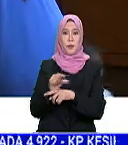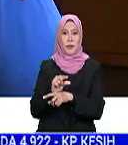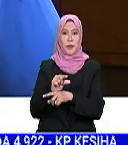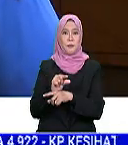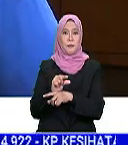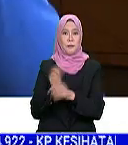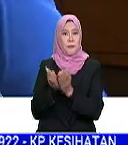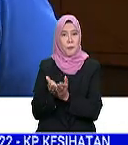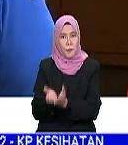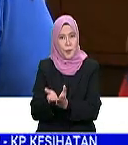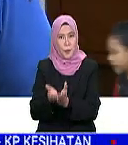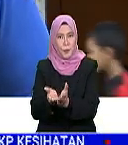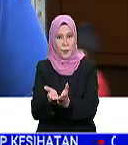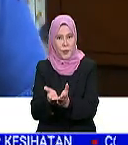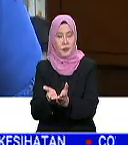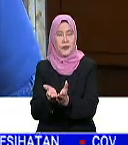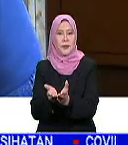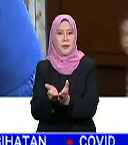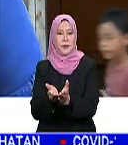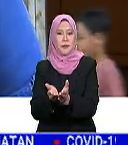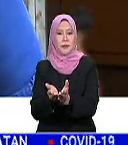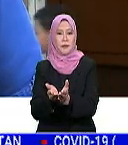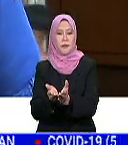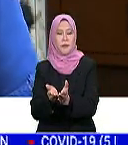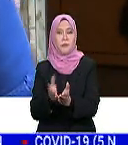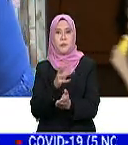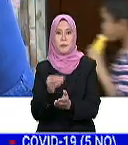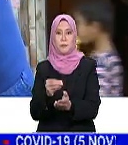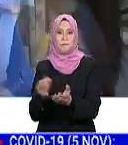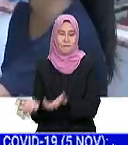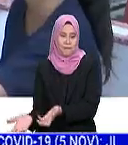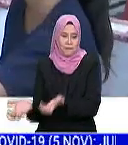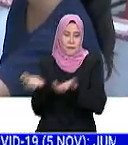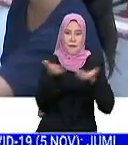terpaksa menggunakan bot dan membawa dan mengangkat mangsa.